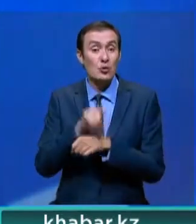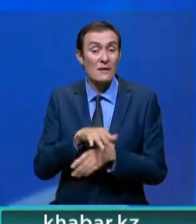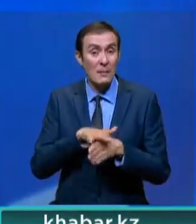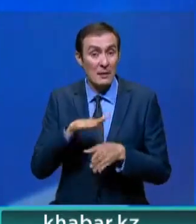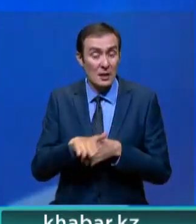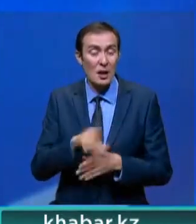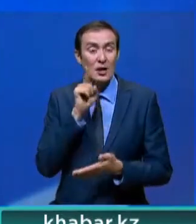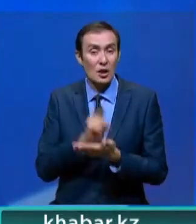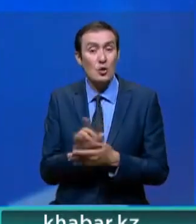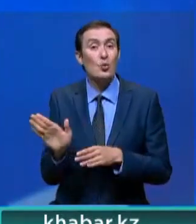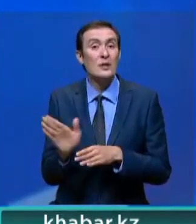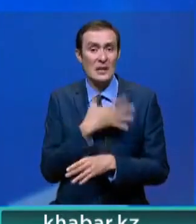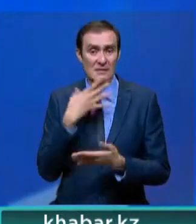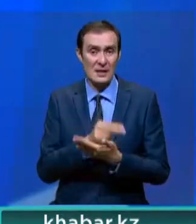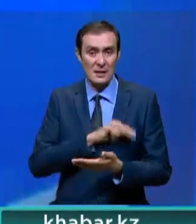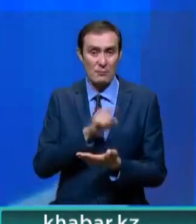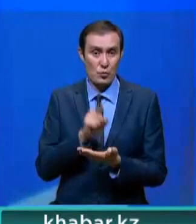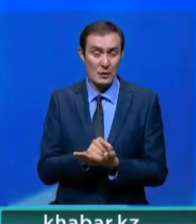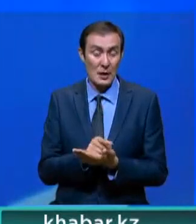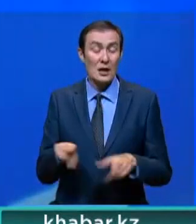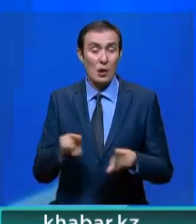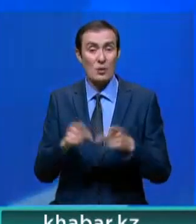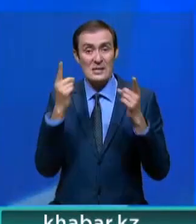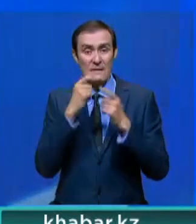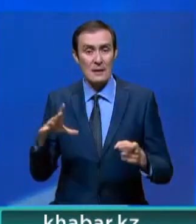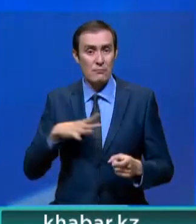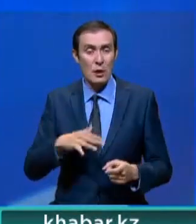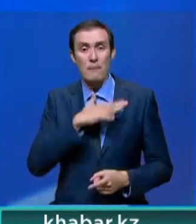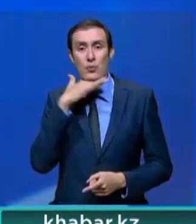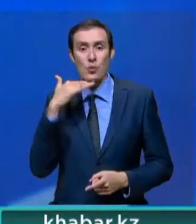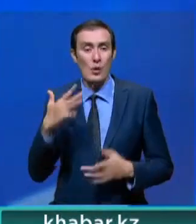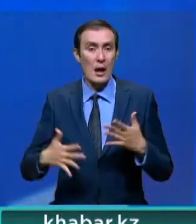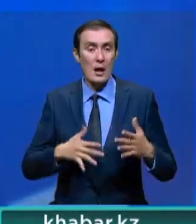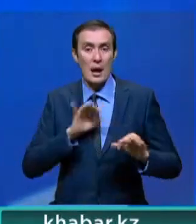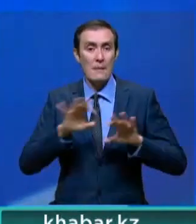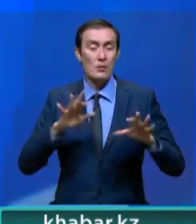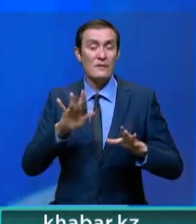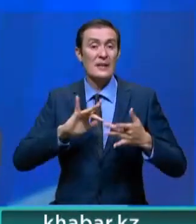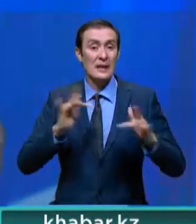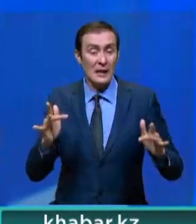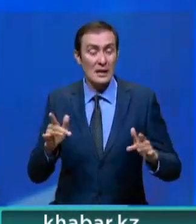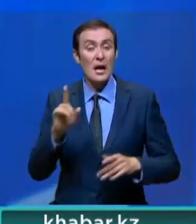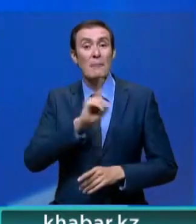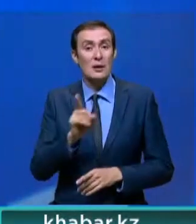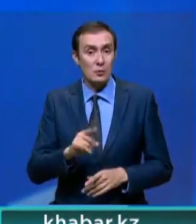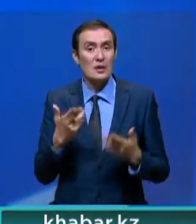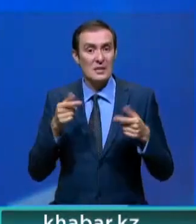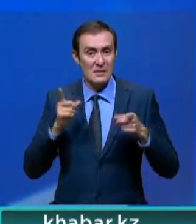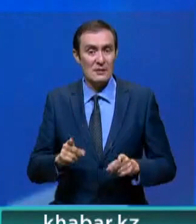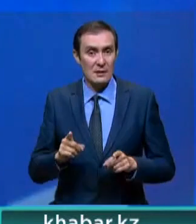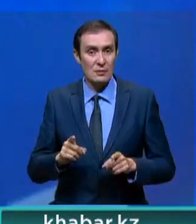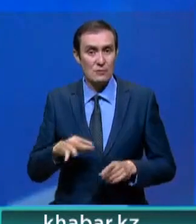президента, должны уйти с занимаемых постов. Такое заявление вызвало бурю эмоций на просторах Казнета, потому что